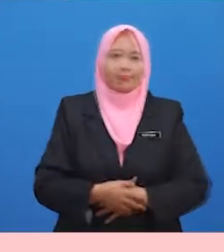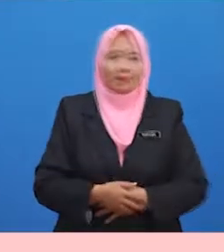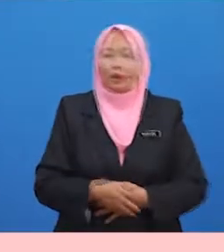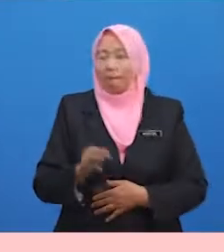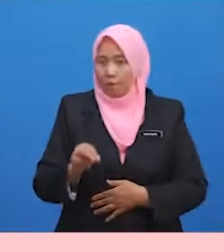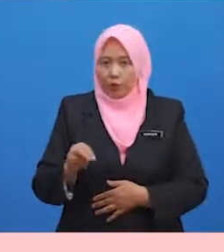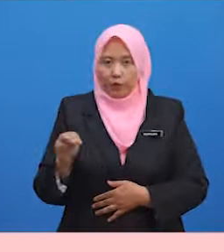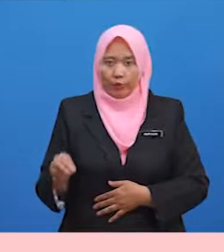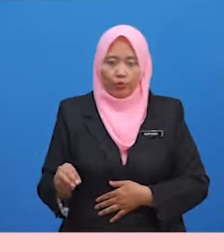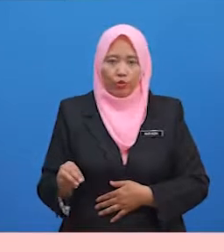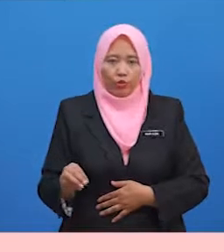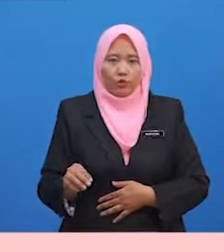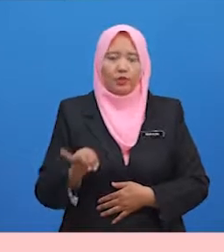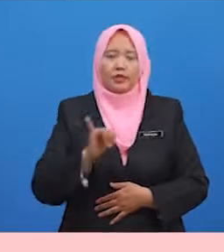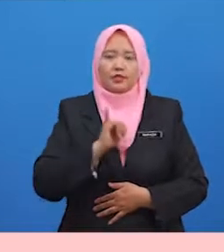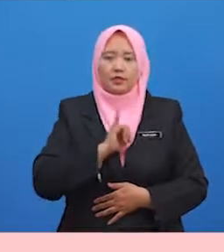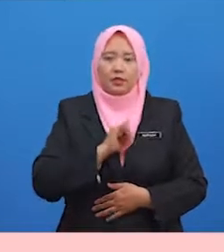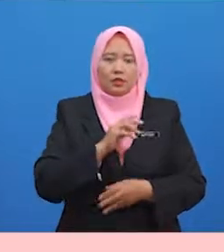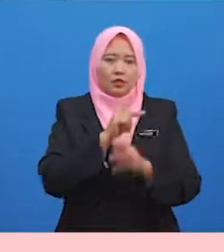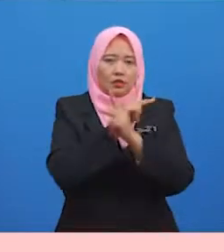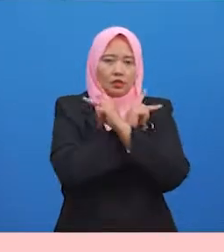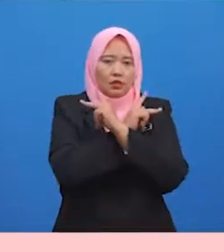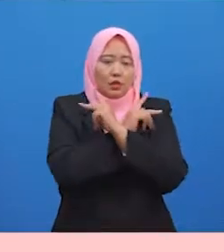benarkan mangsa untuk meneruskan aktiviti.